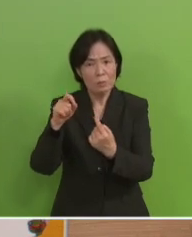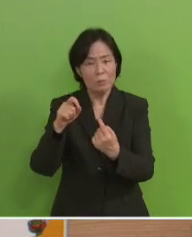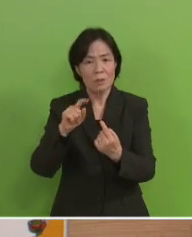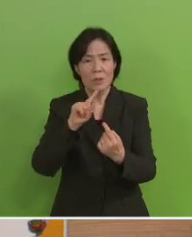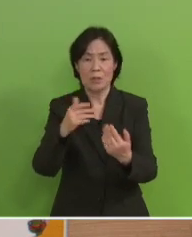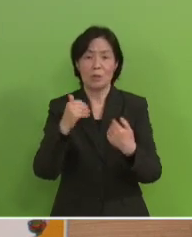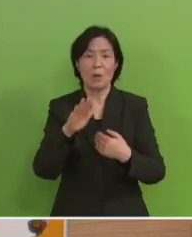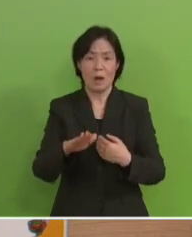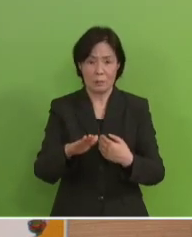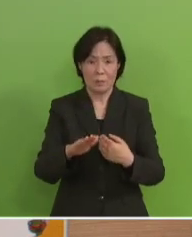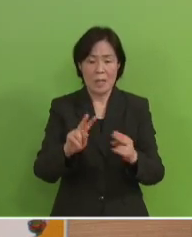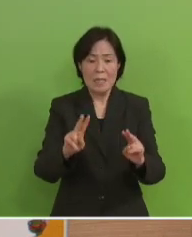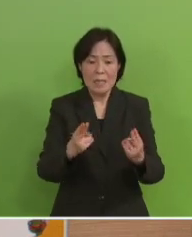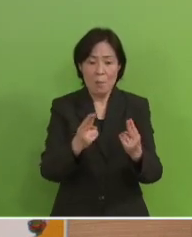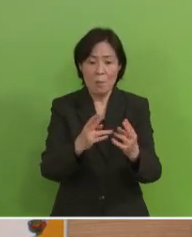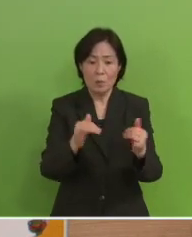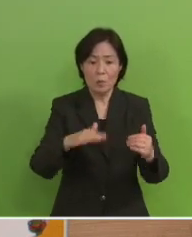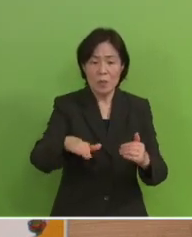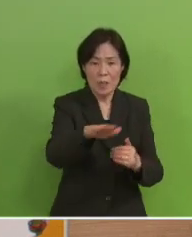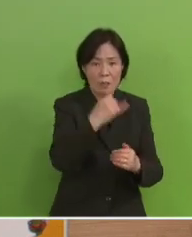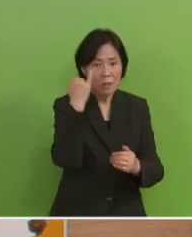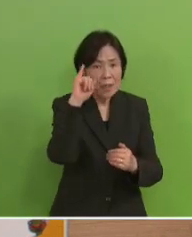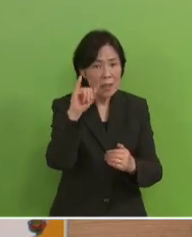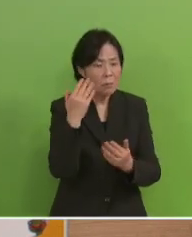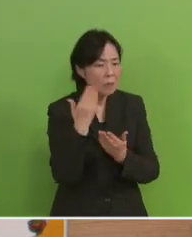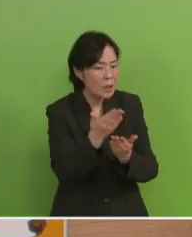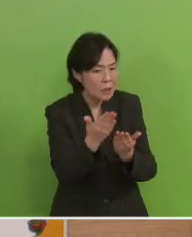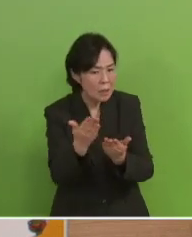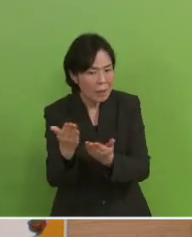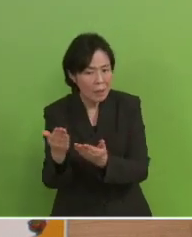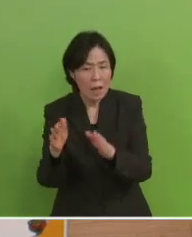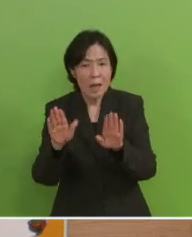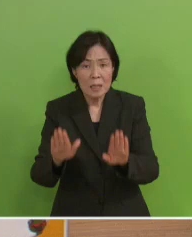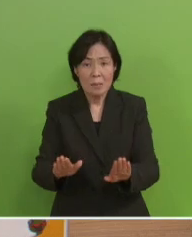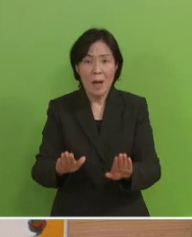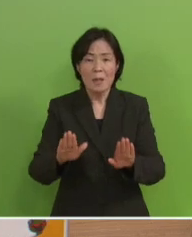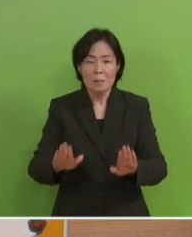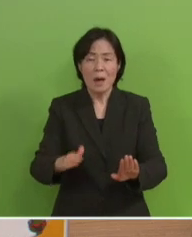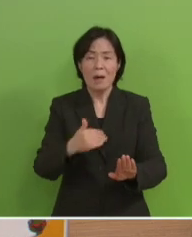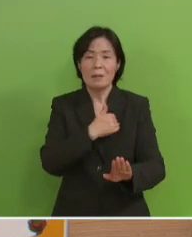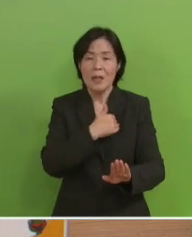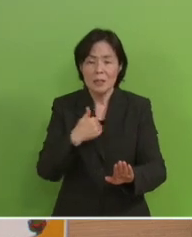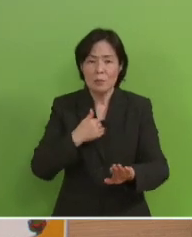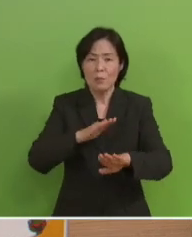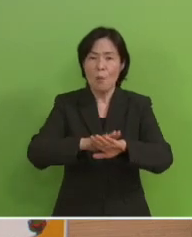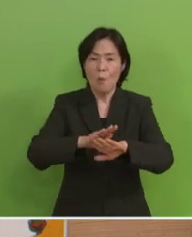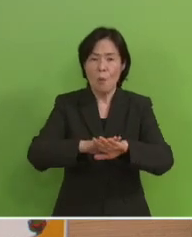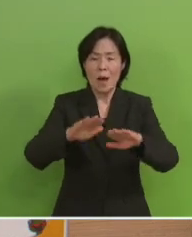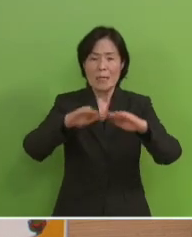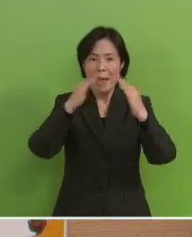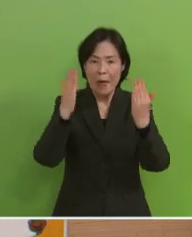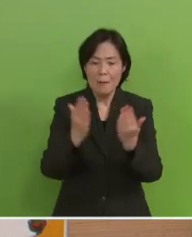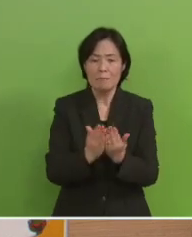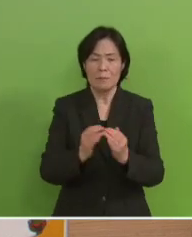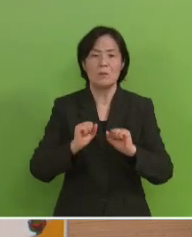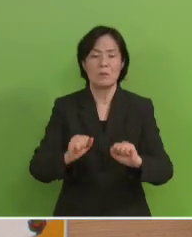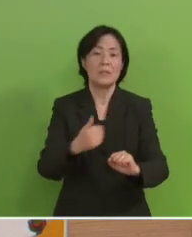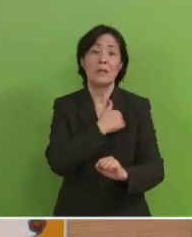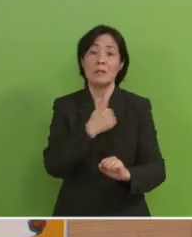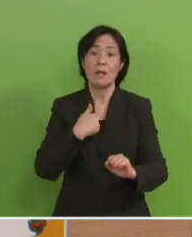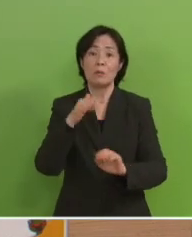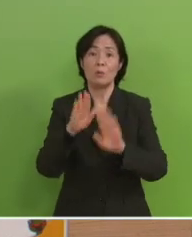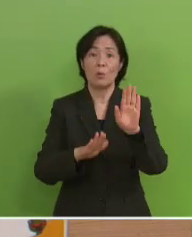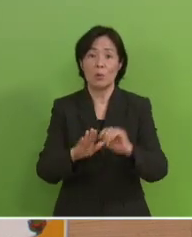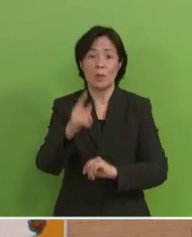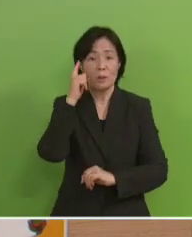中では専門家の先生方の意見も聞きながら今ここでできる手立てっていうのは全部打てているかなという状況です